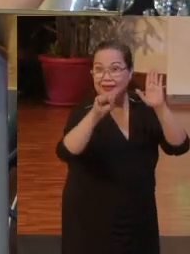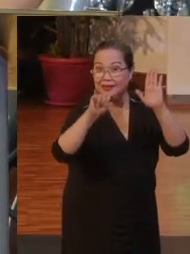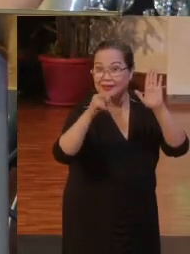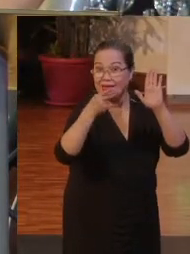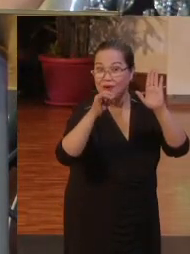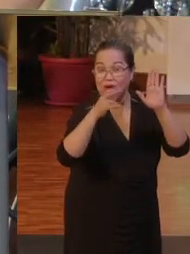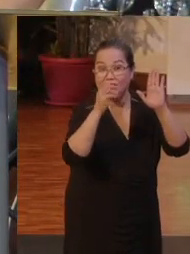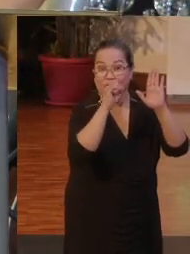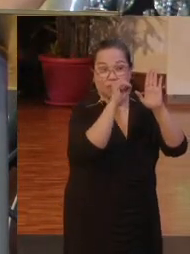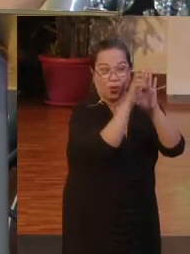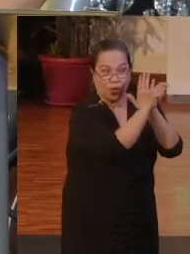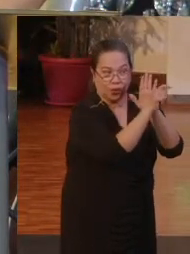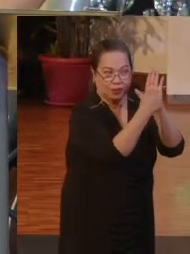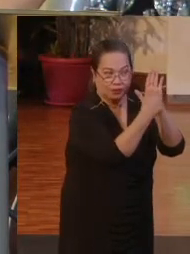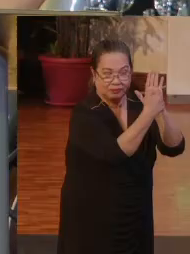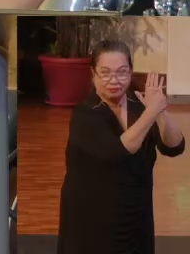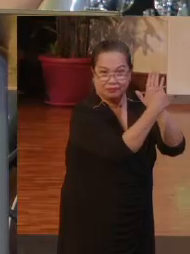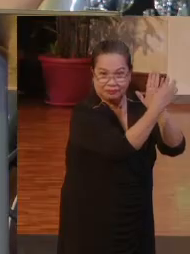at yung mga Moabita.